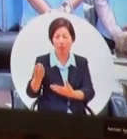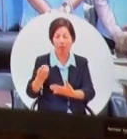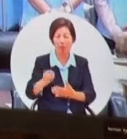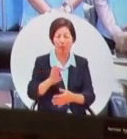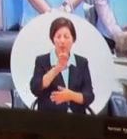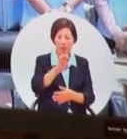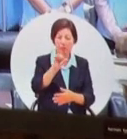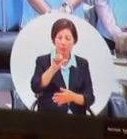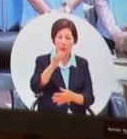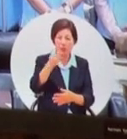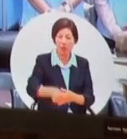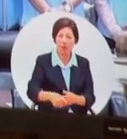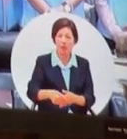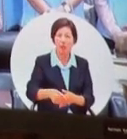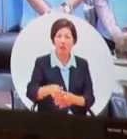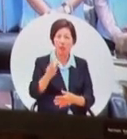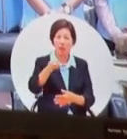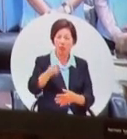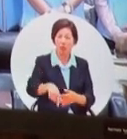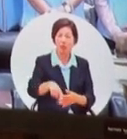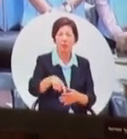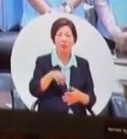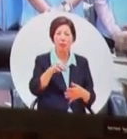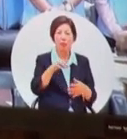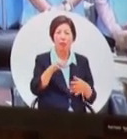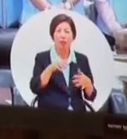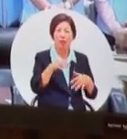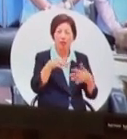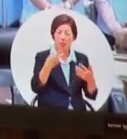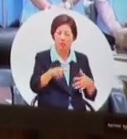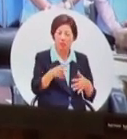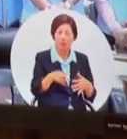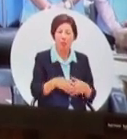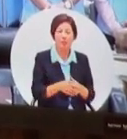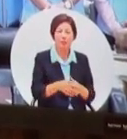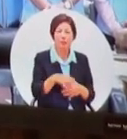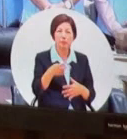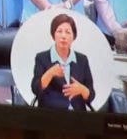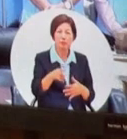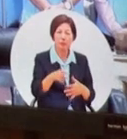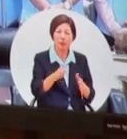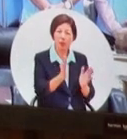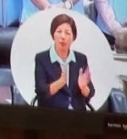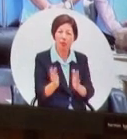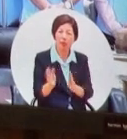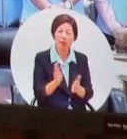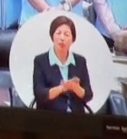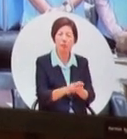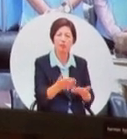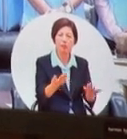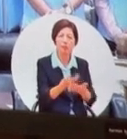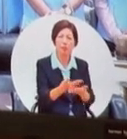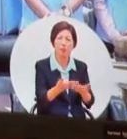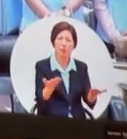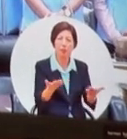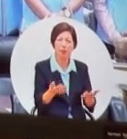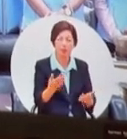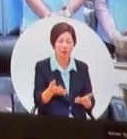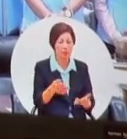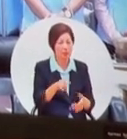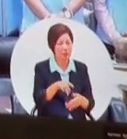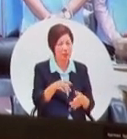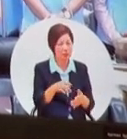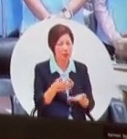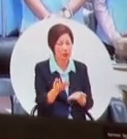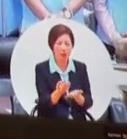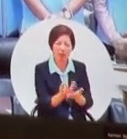面。所有的社会大众知道吗？这笔钱该怎么处理？市长，这一笔烂账，你要怎么样去拨